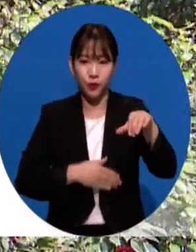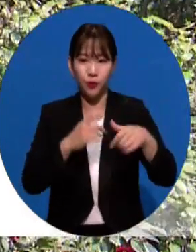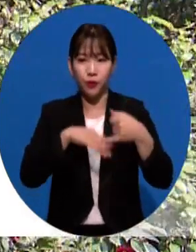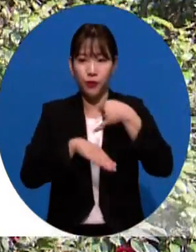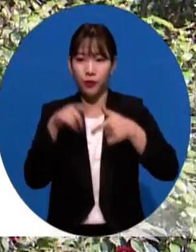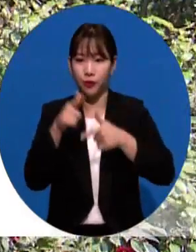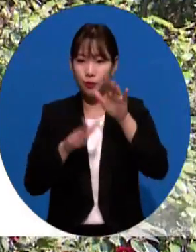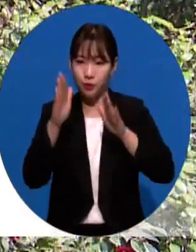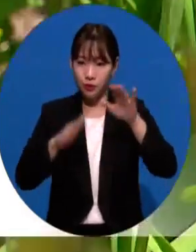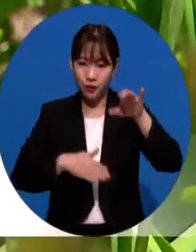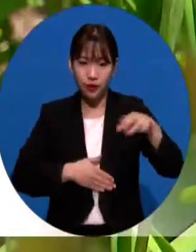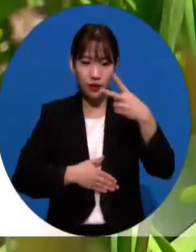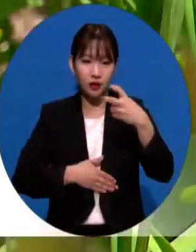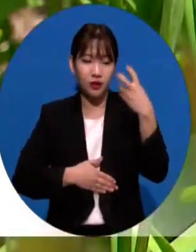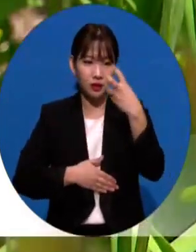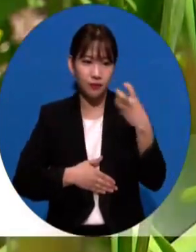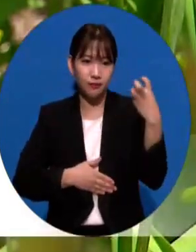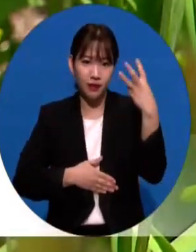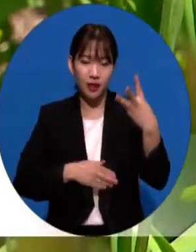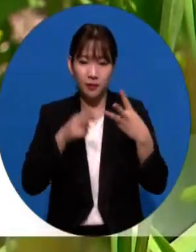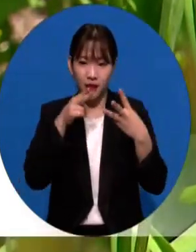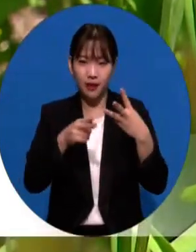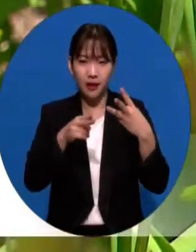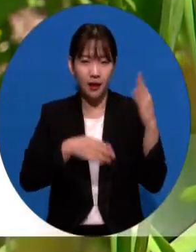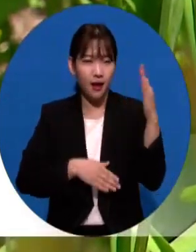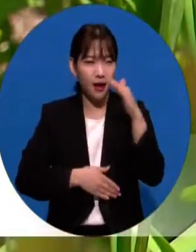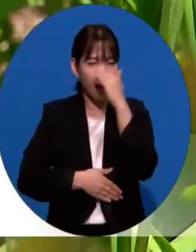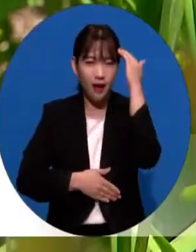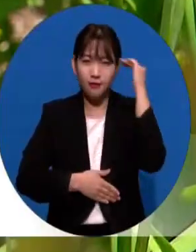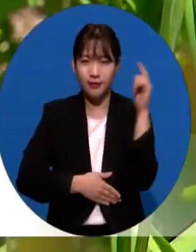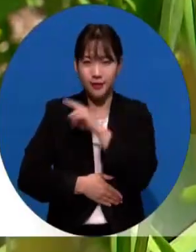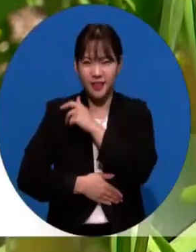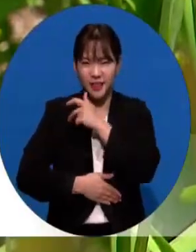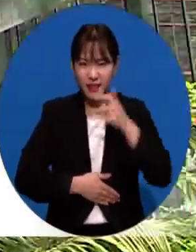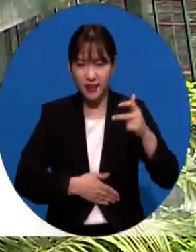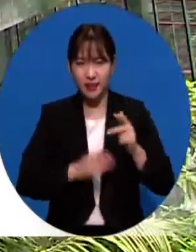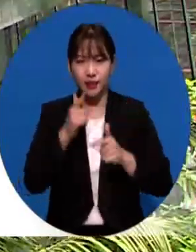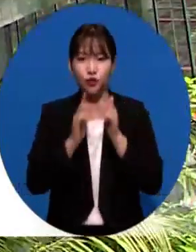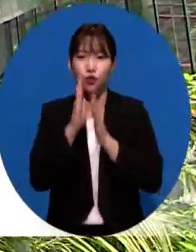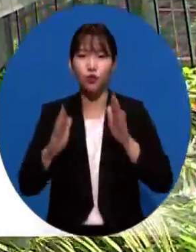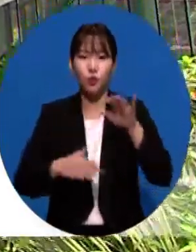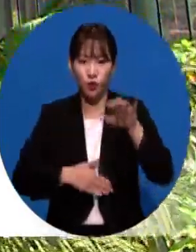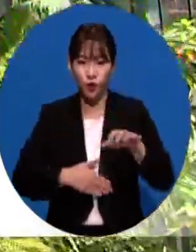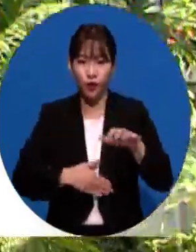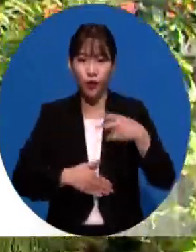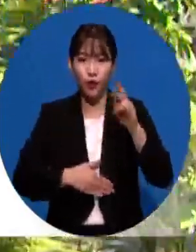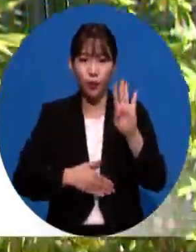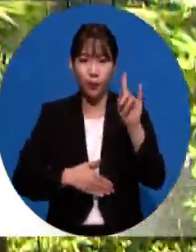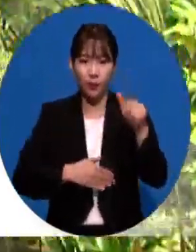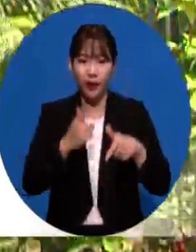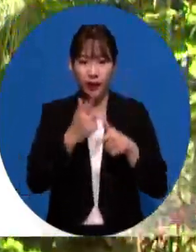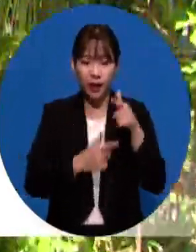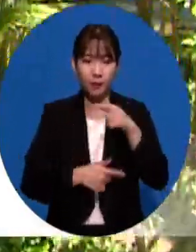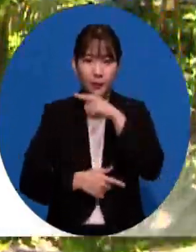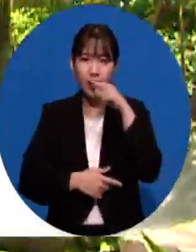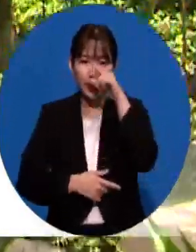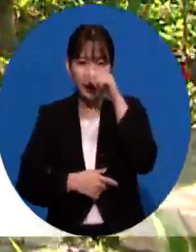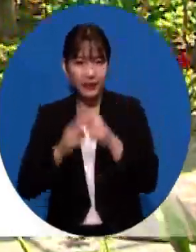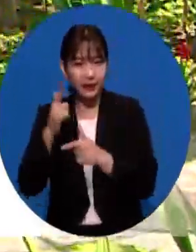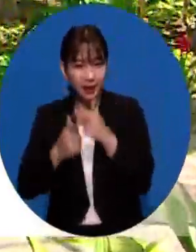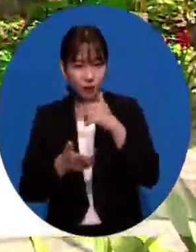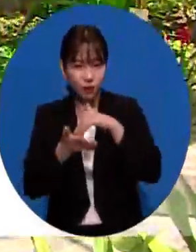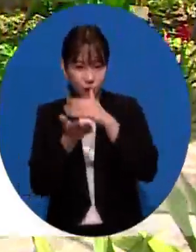완도수목원은 2033 헥타르에 달하는 국내 최대 규모의 난데림수목원으로 동백나무 불가슈나무